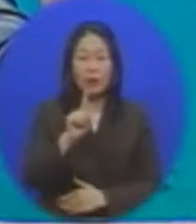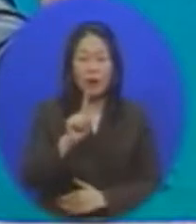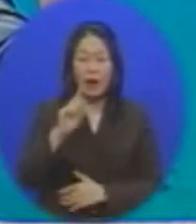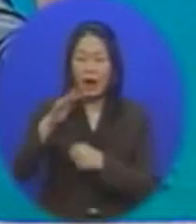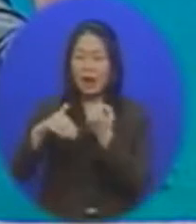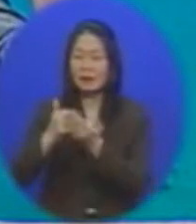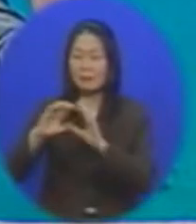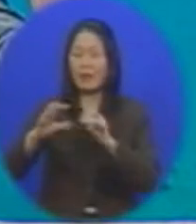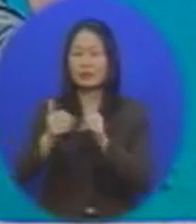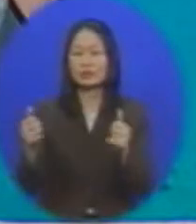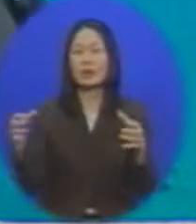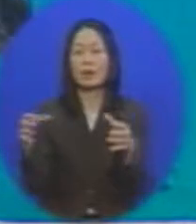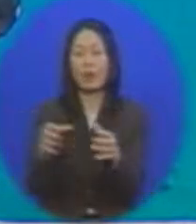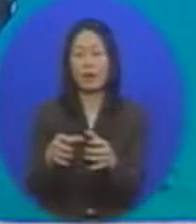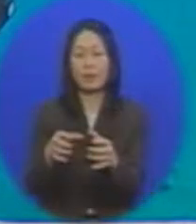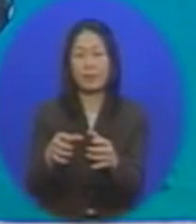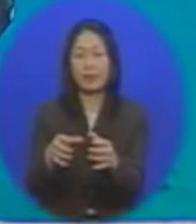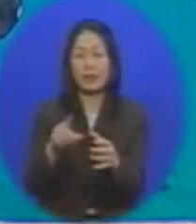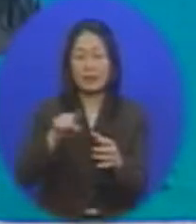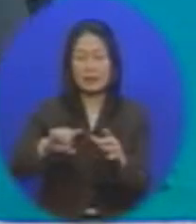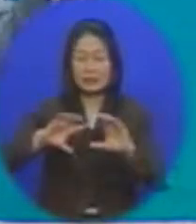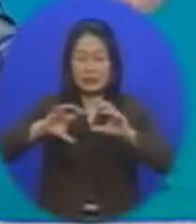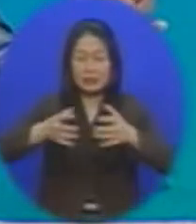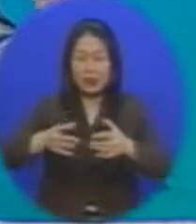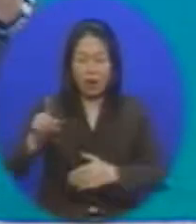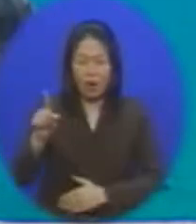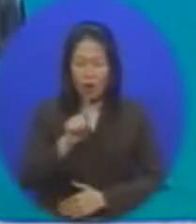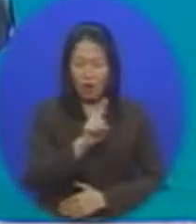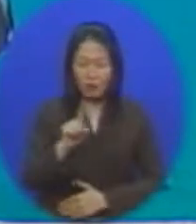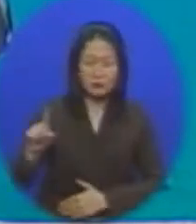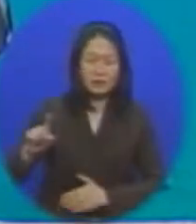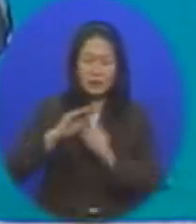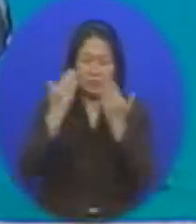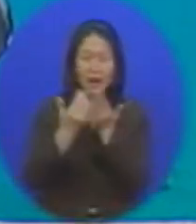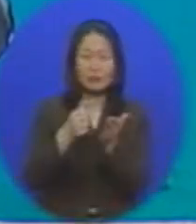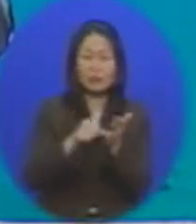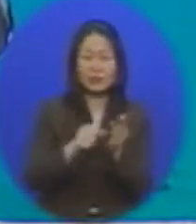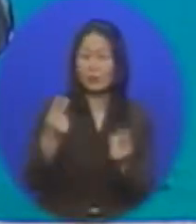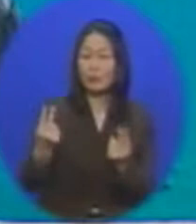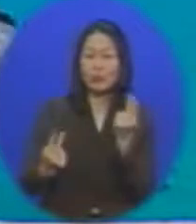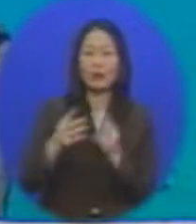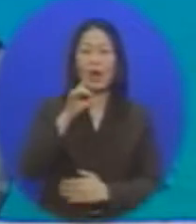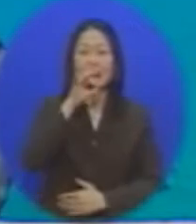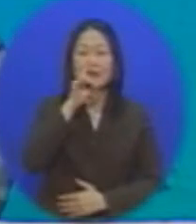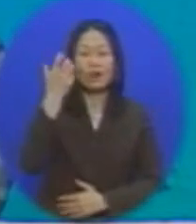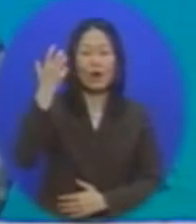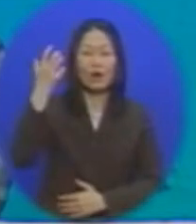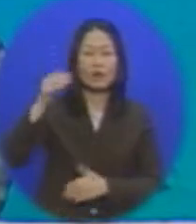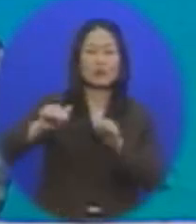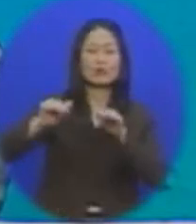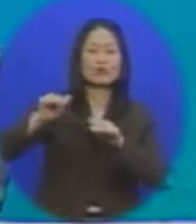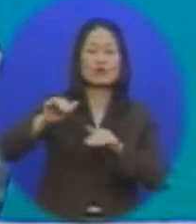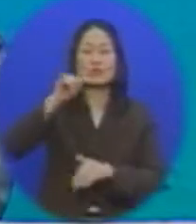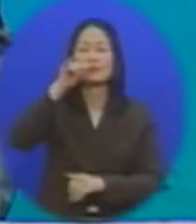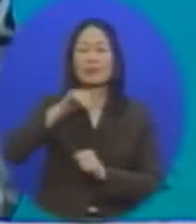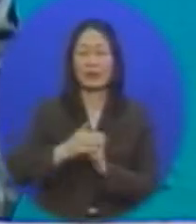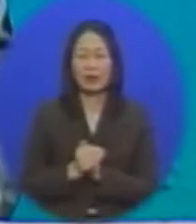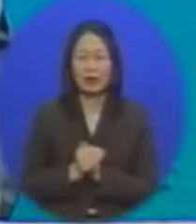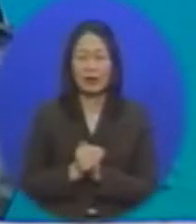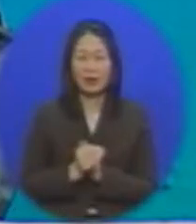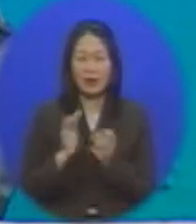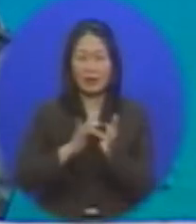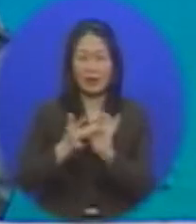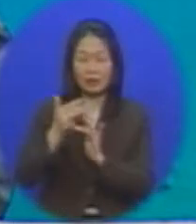모임입니다 이 세상에는 어떤 만무 라고도 비교가 안 되는 영적인 수준이 있어요 이